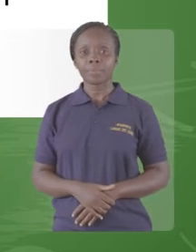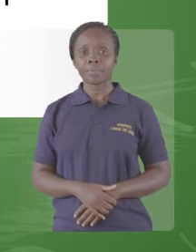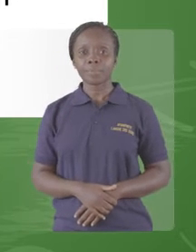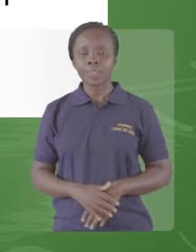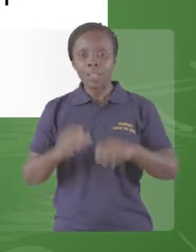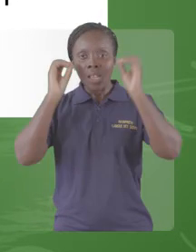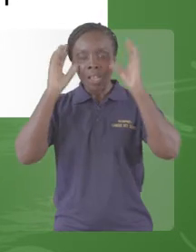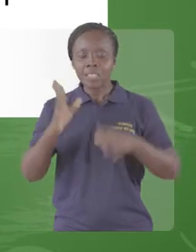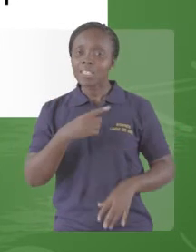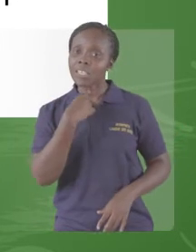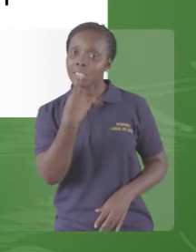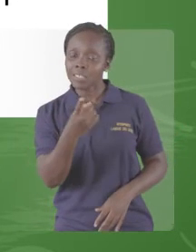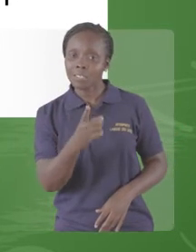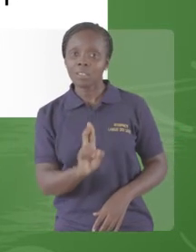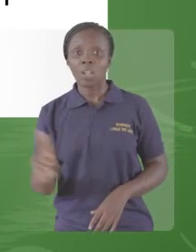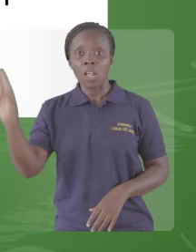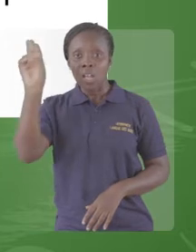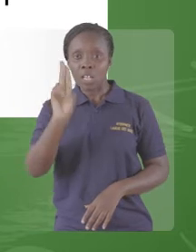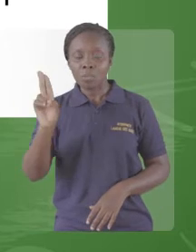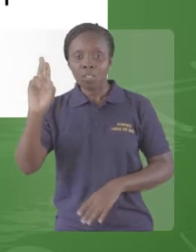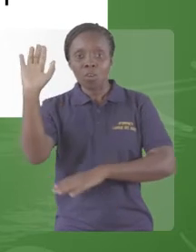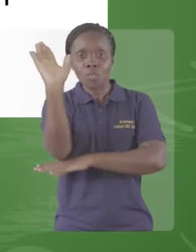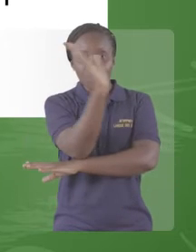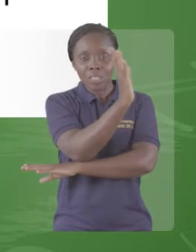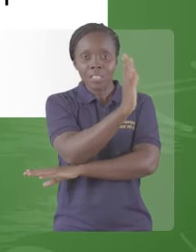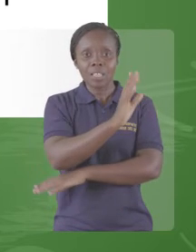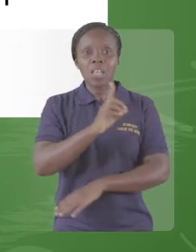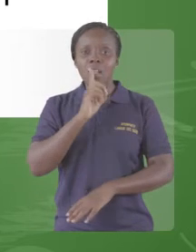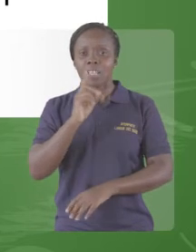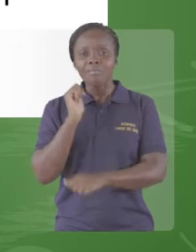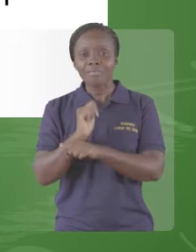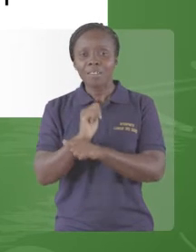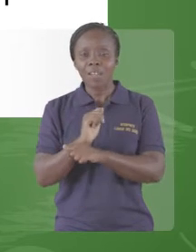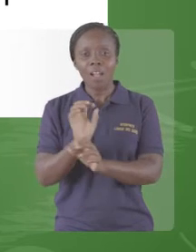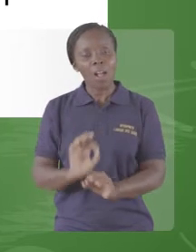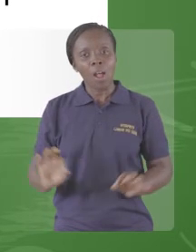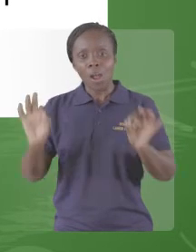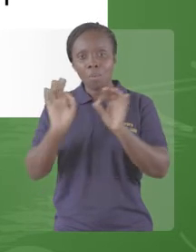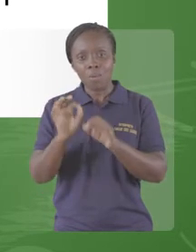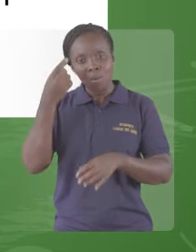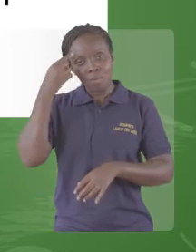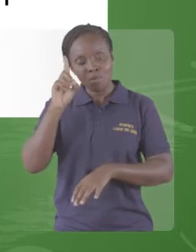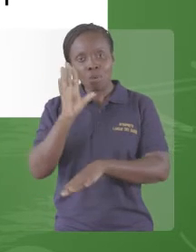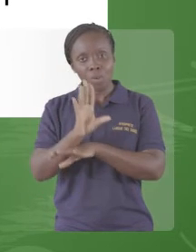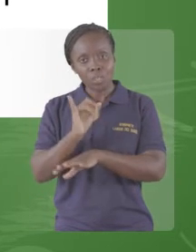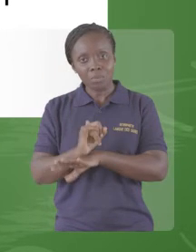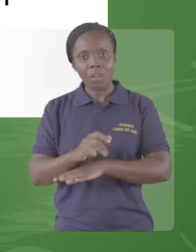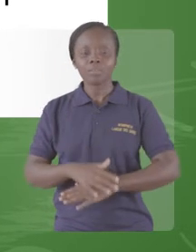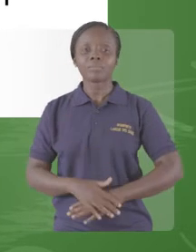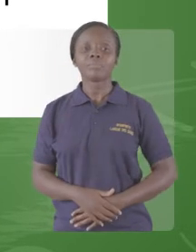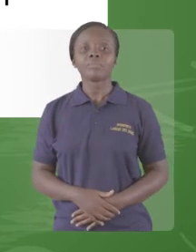Il affirme que l'exploitation forestière est une activité importante pour la Côte d'Ivoire.